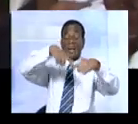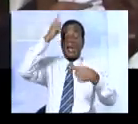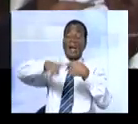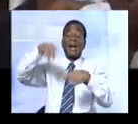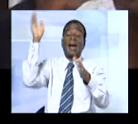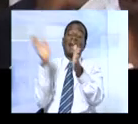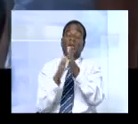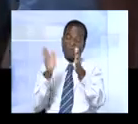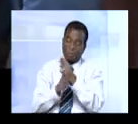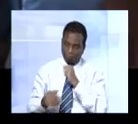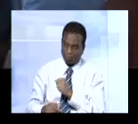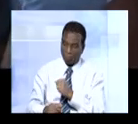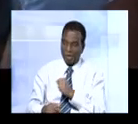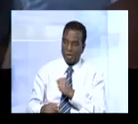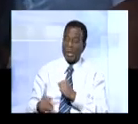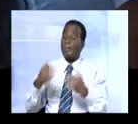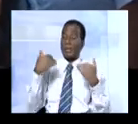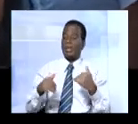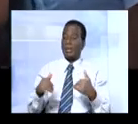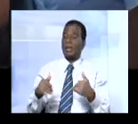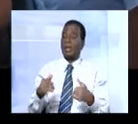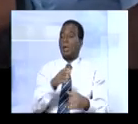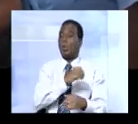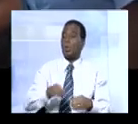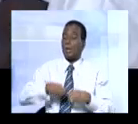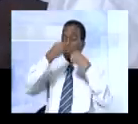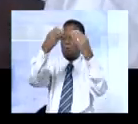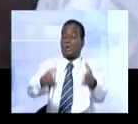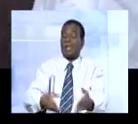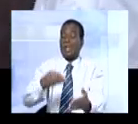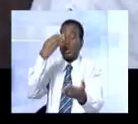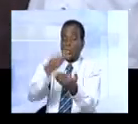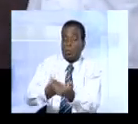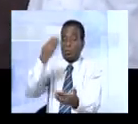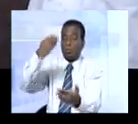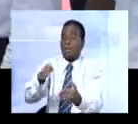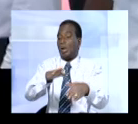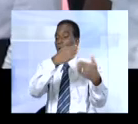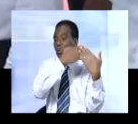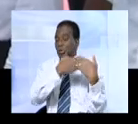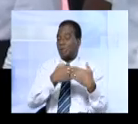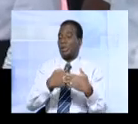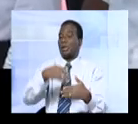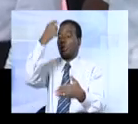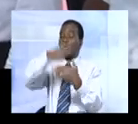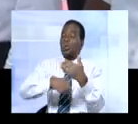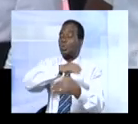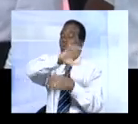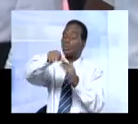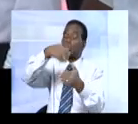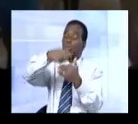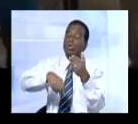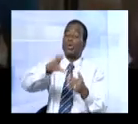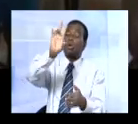1100 élèves et étudiants en leur octroyant des bons de prise en charge scolaire et universitaire d'une valeur de 70 millions de